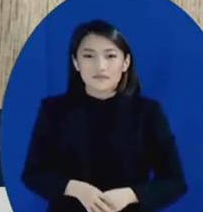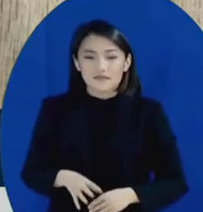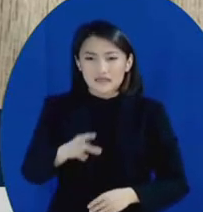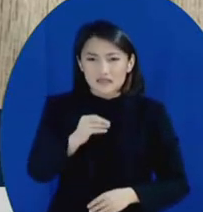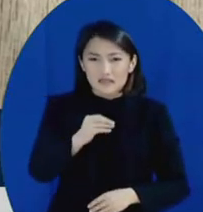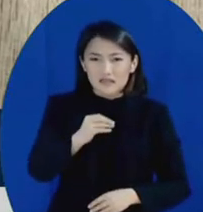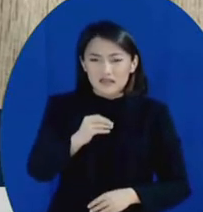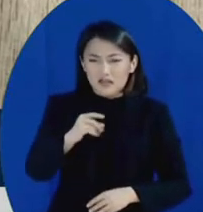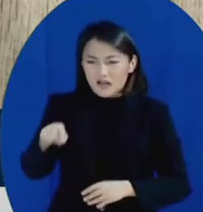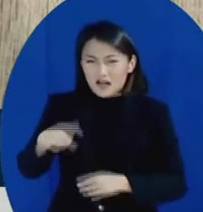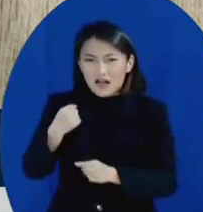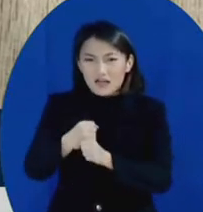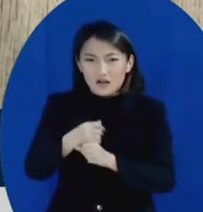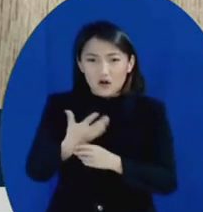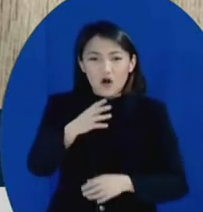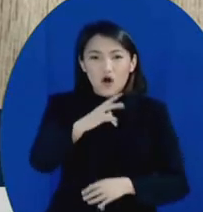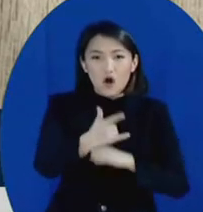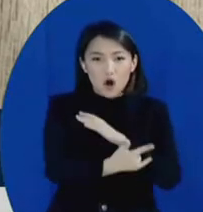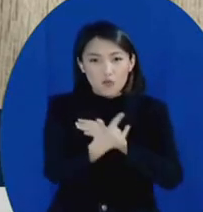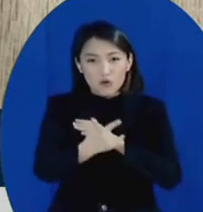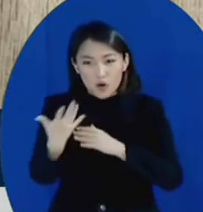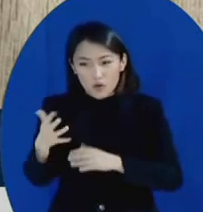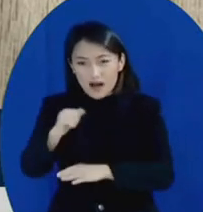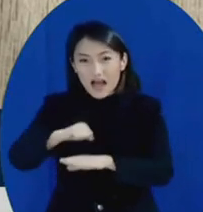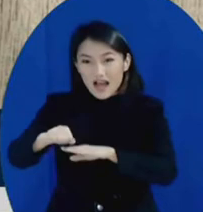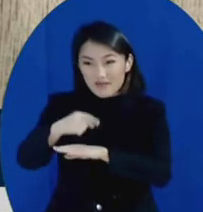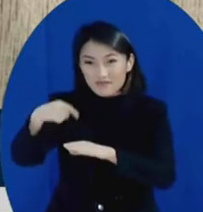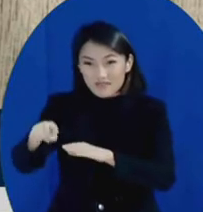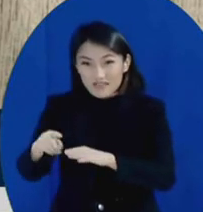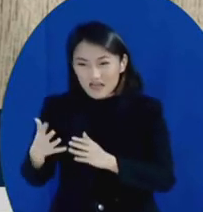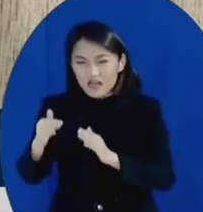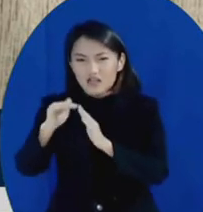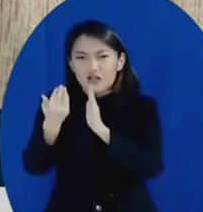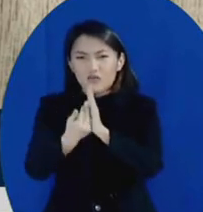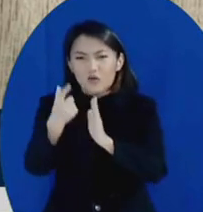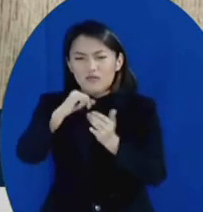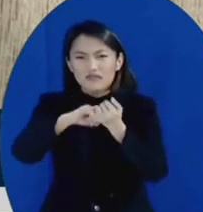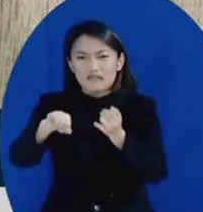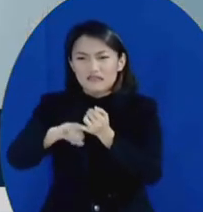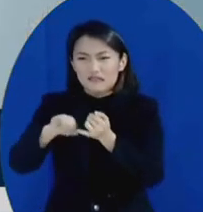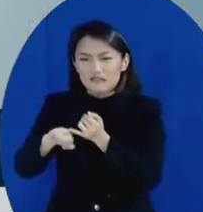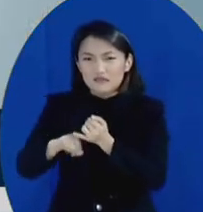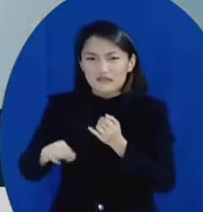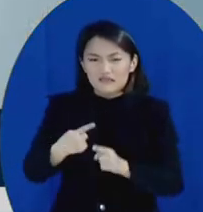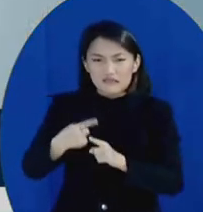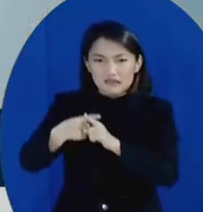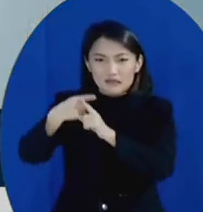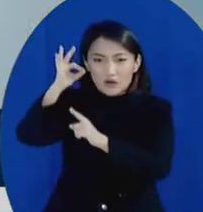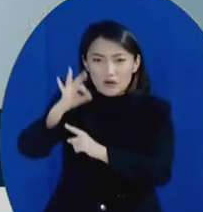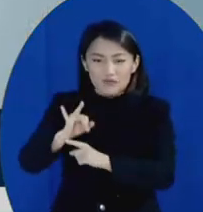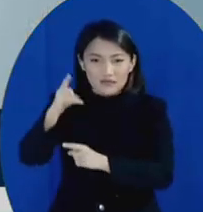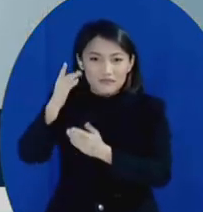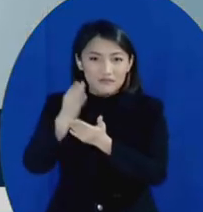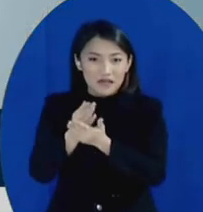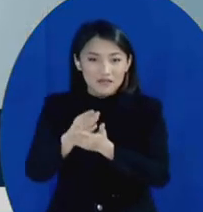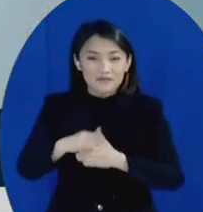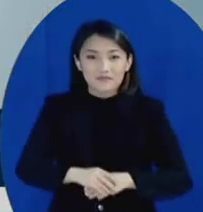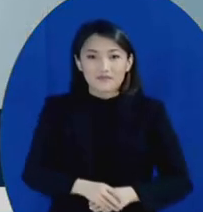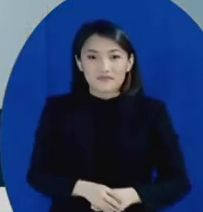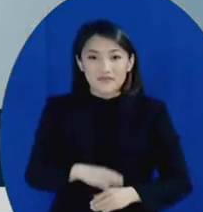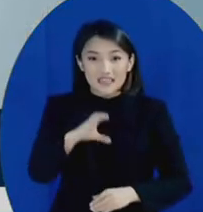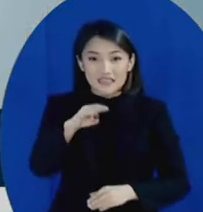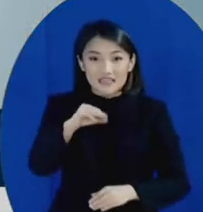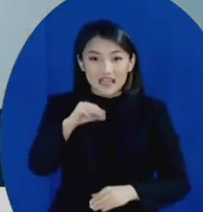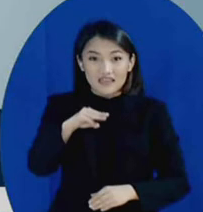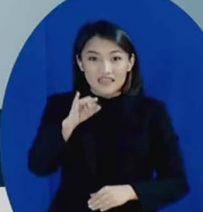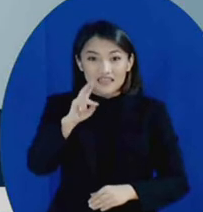нэвтрэлтэй байдаг энэ өмнө говч юм уу ийм аймагуд дээр гэр бүлийн салалтын асуудал нэлээд өндөр хэмжээнд очив. Үндэсний статистикийн хороноос гаргасан